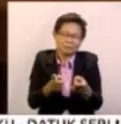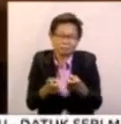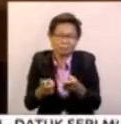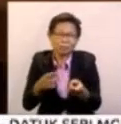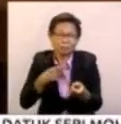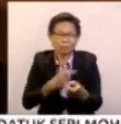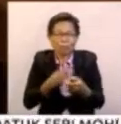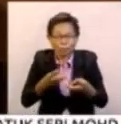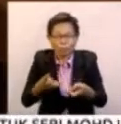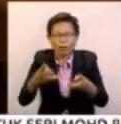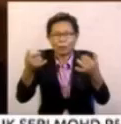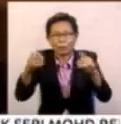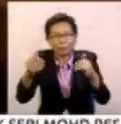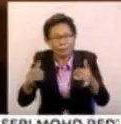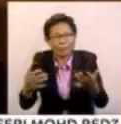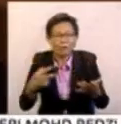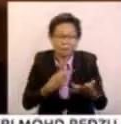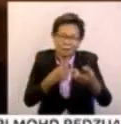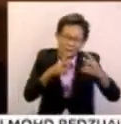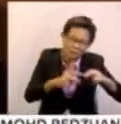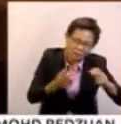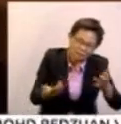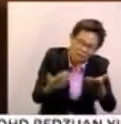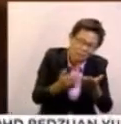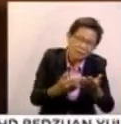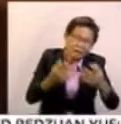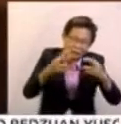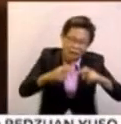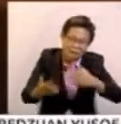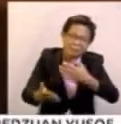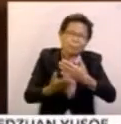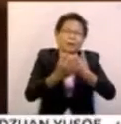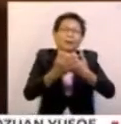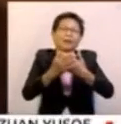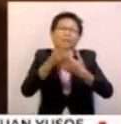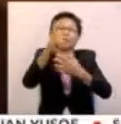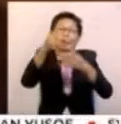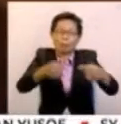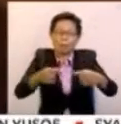way we play, and kita akan kaji balik dua peluang yang kita main dengan